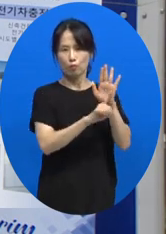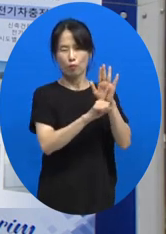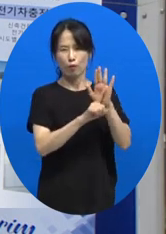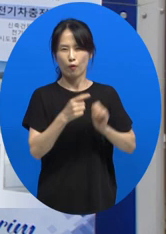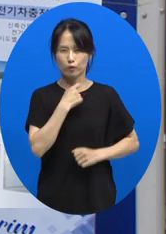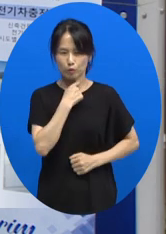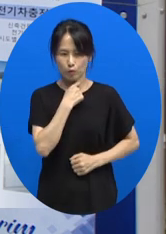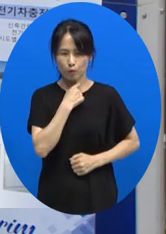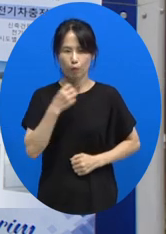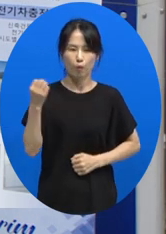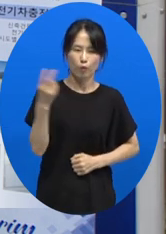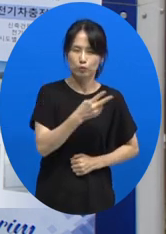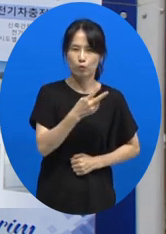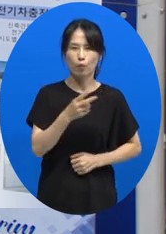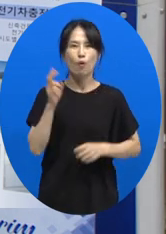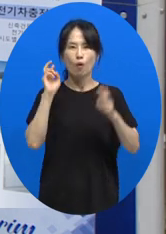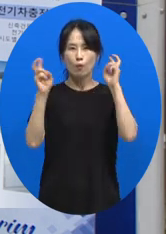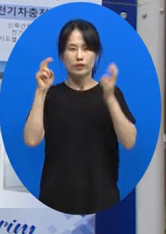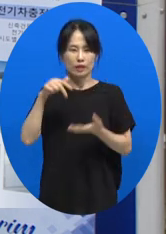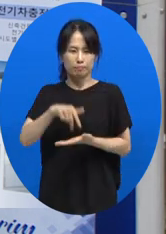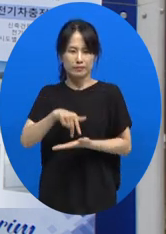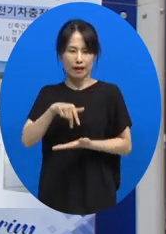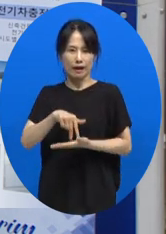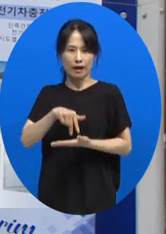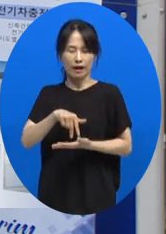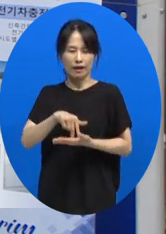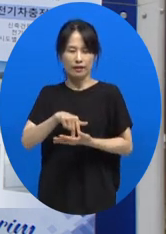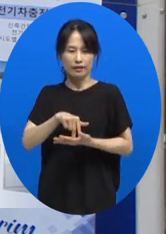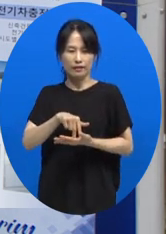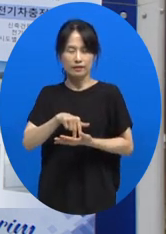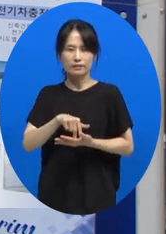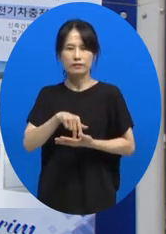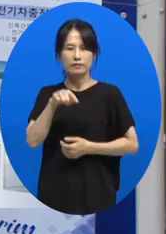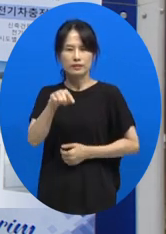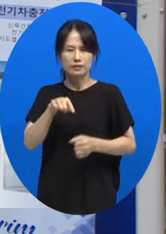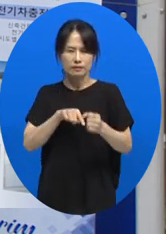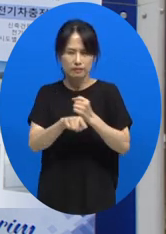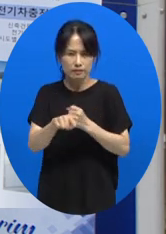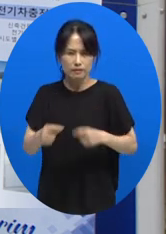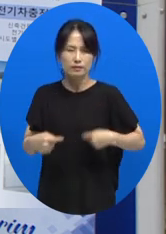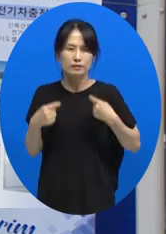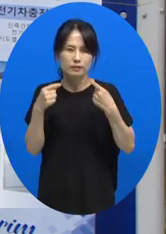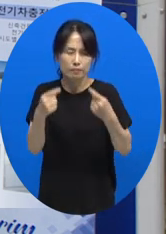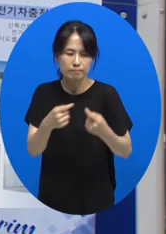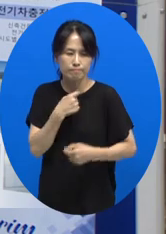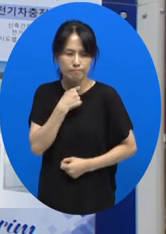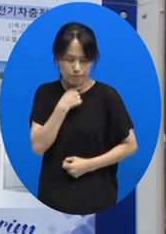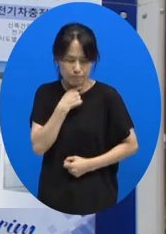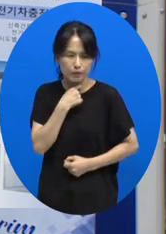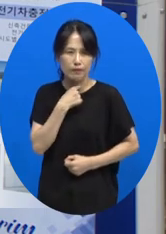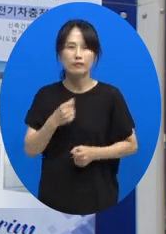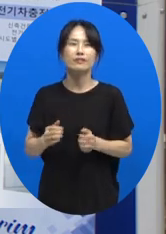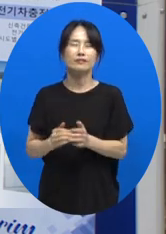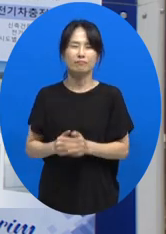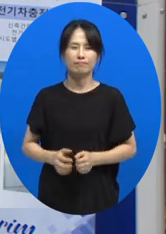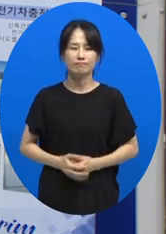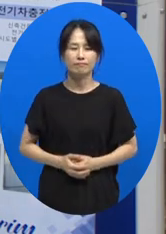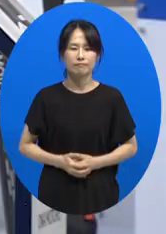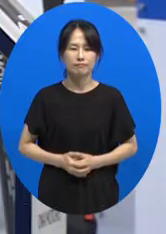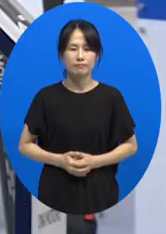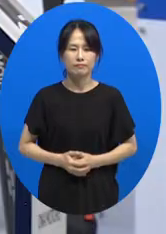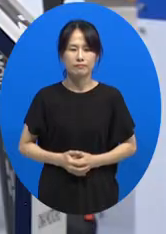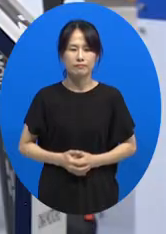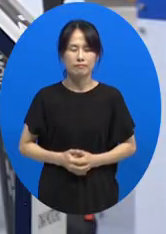하고 또 도의 관내 기업으로서 동참하기 위해서